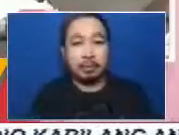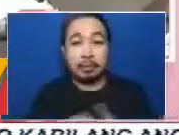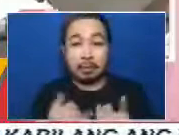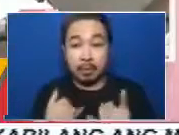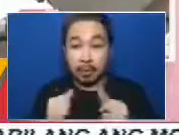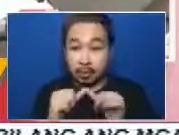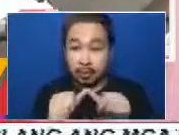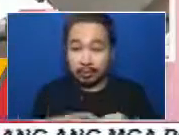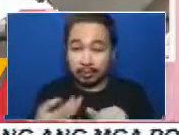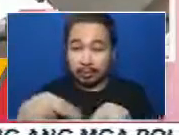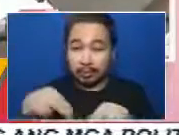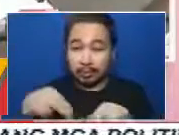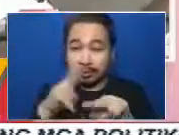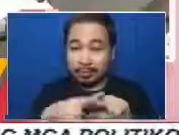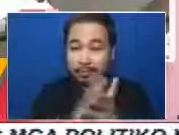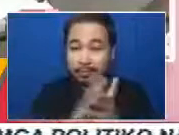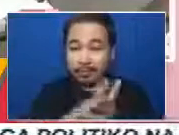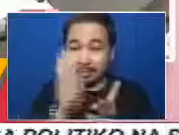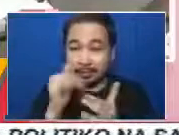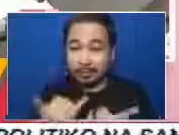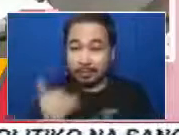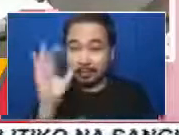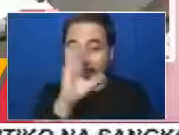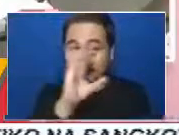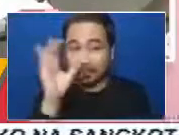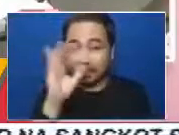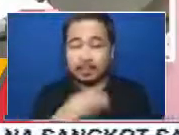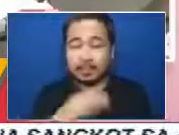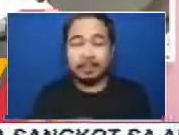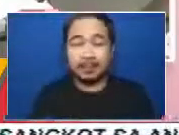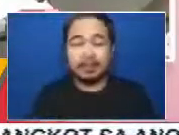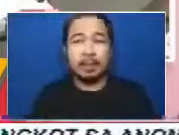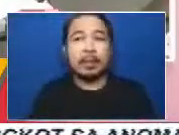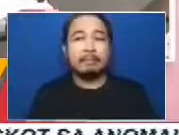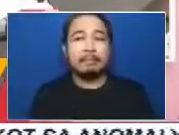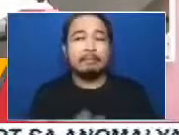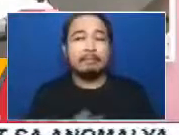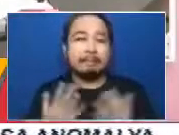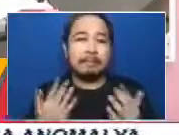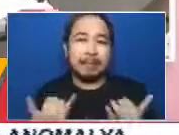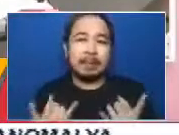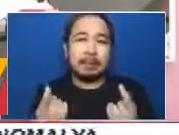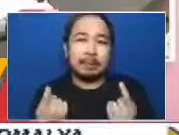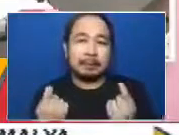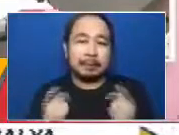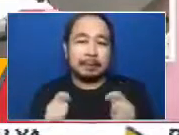mga Opo, under the Price Act, yung violation po ng